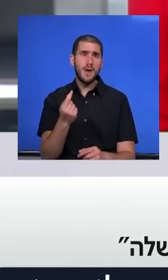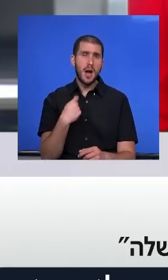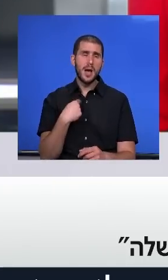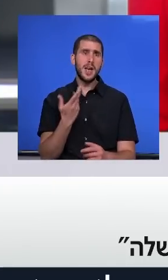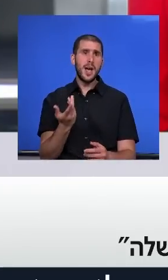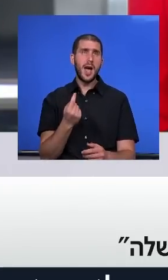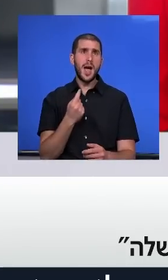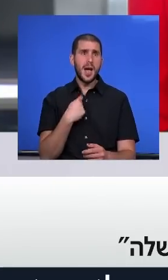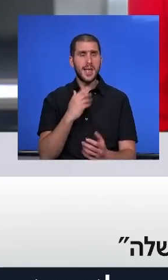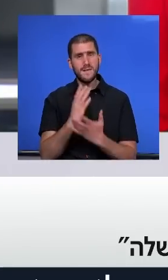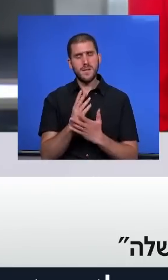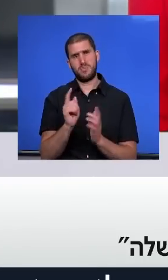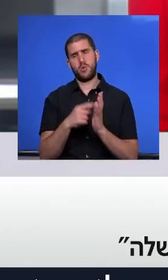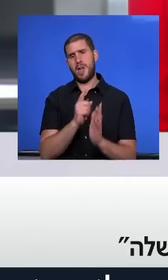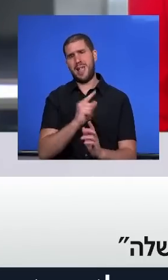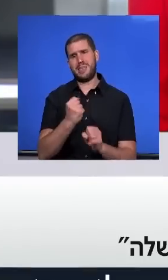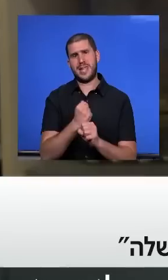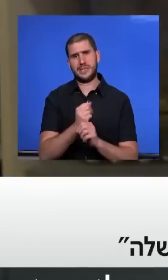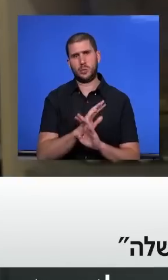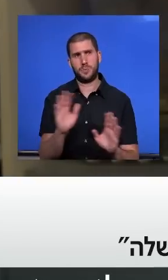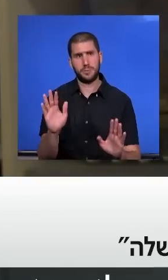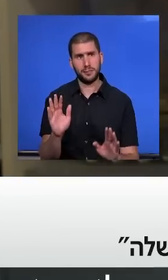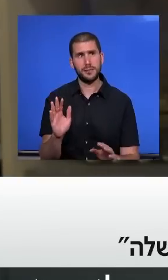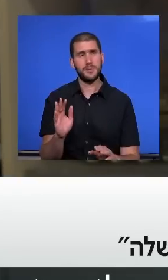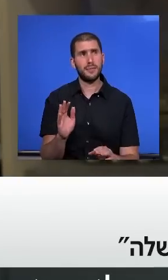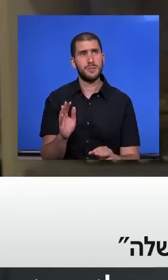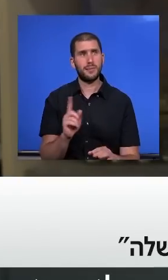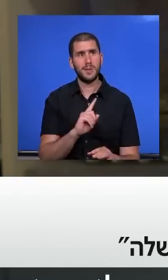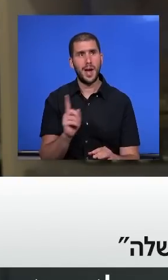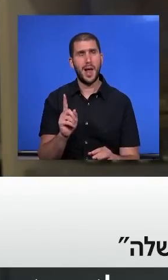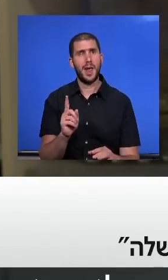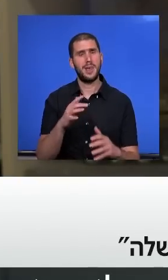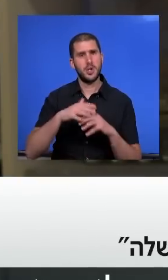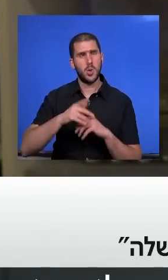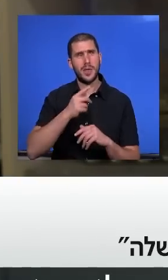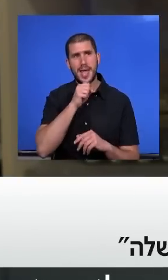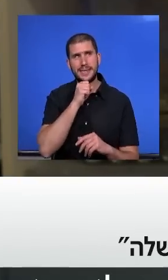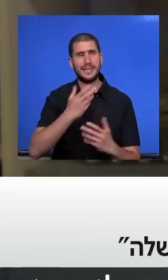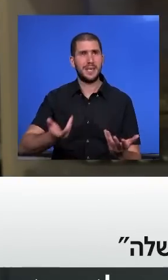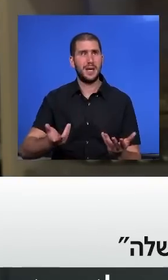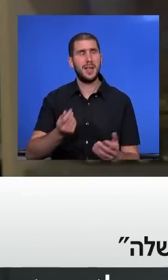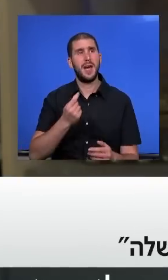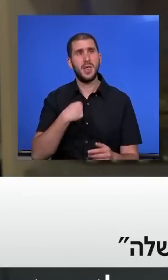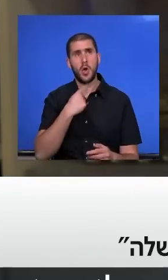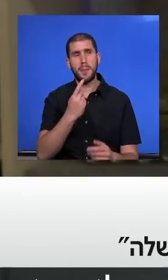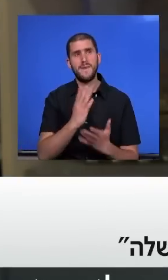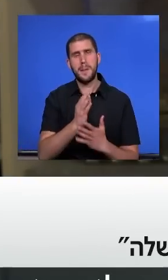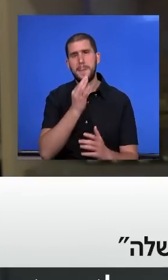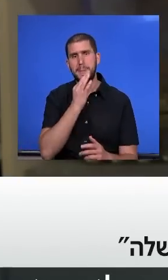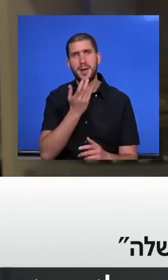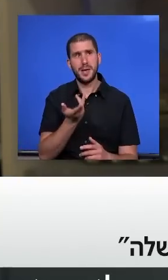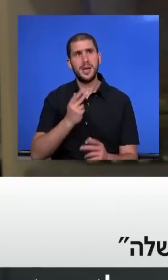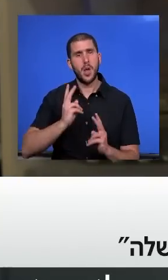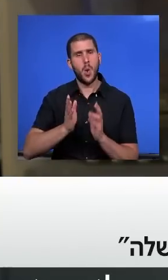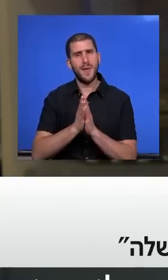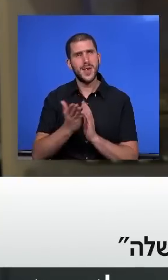ואני יצאתי בקריאה, אל תעשו לי את זה, כתוב, אל תשליחני לעת זקנה. ואני עכשיו כבר בגיל הזה שיכול לבקש